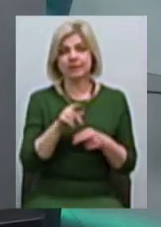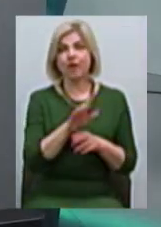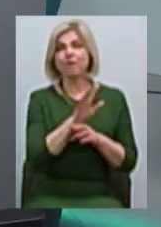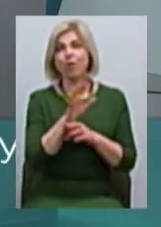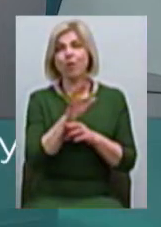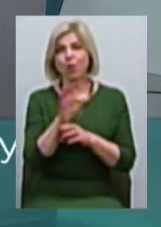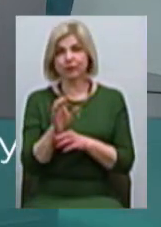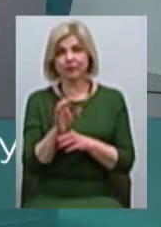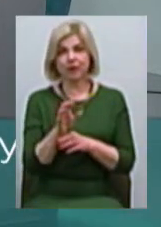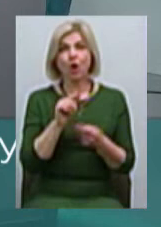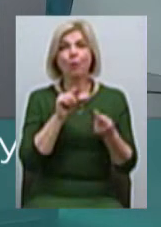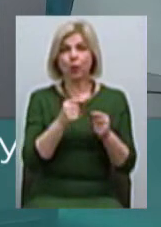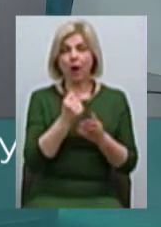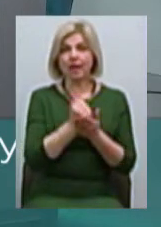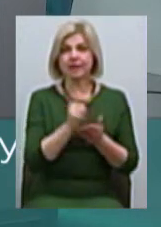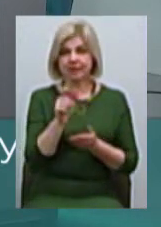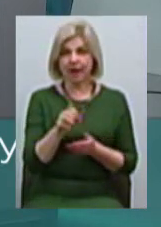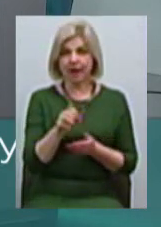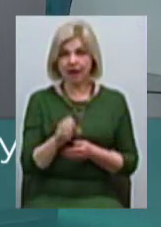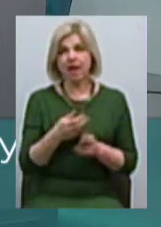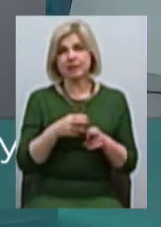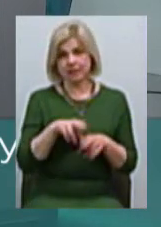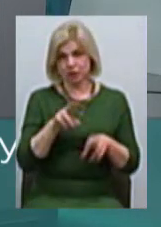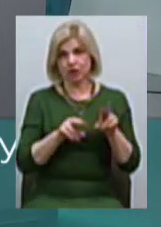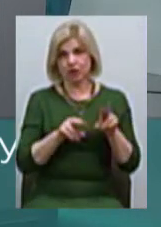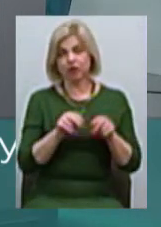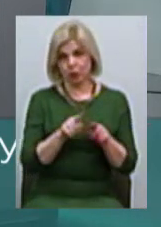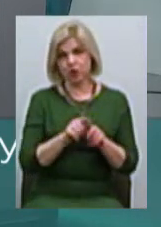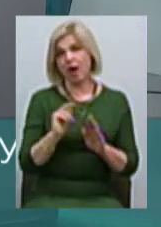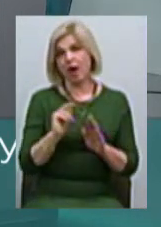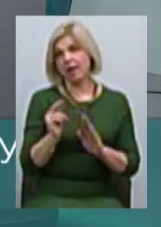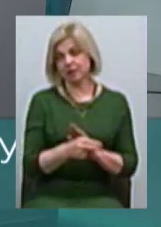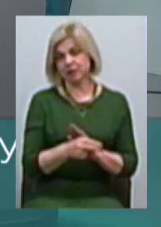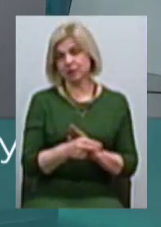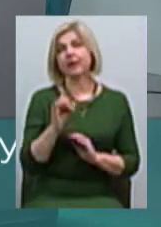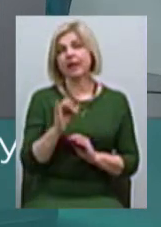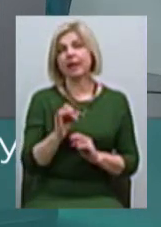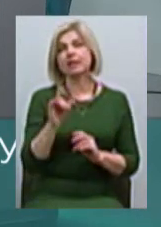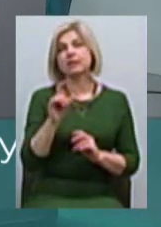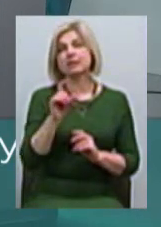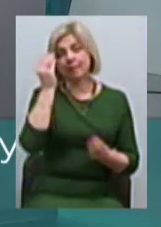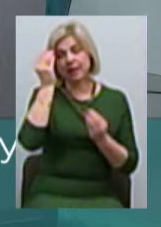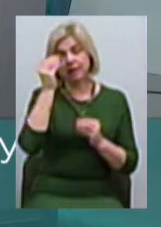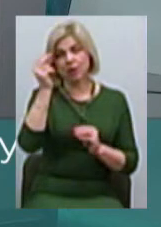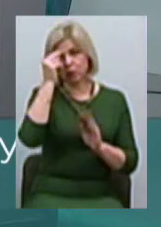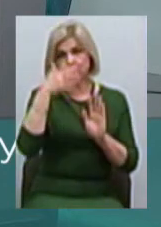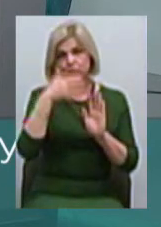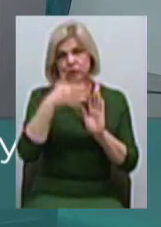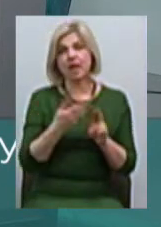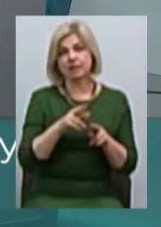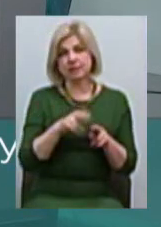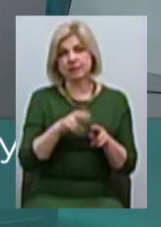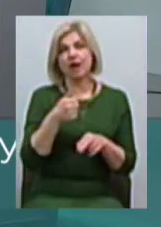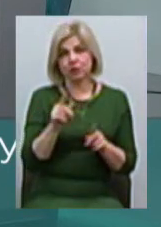штуки, вони проти кандидата, то це теж ми вважаємо передвиборчою агітацією. Відповідно, з точки зору дослідження, це дуже крута штука, що